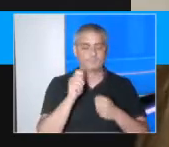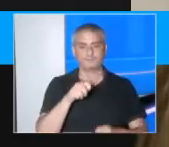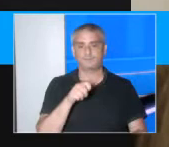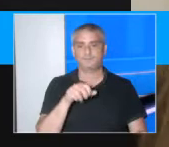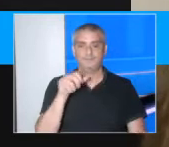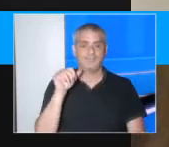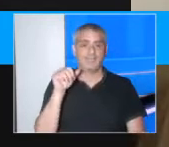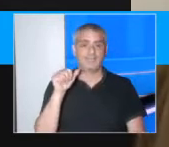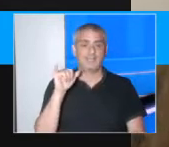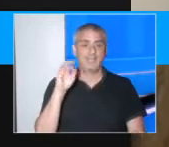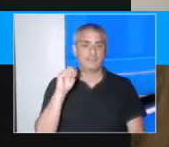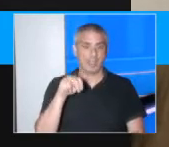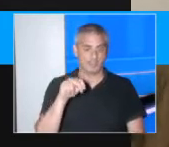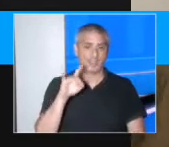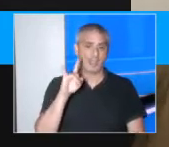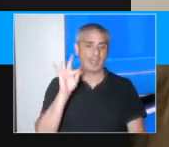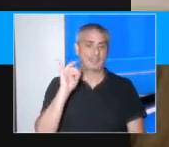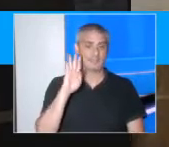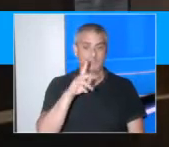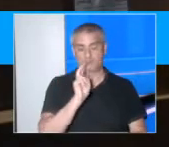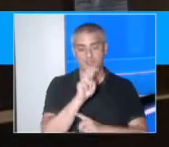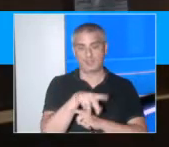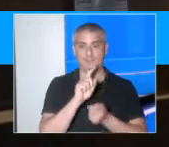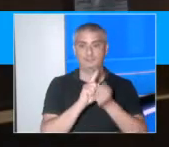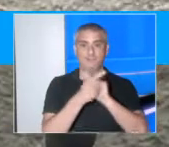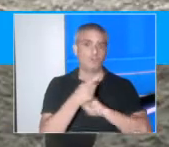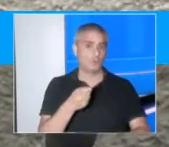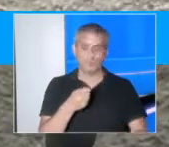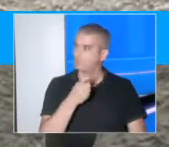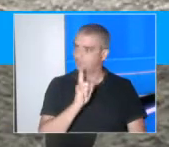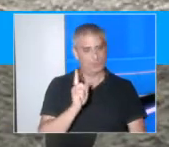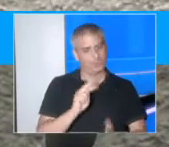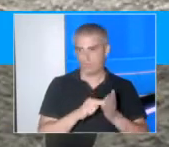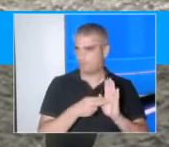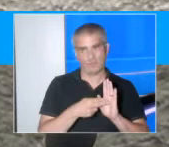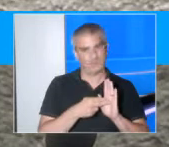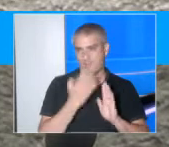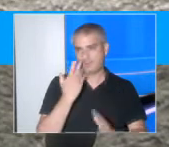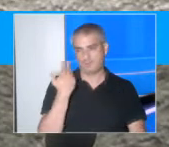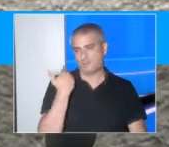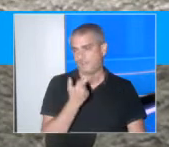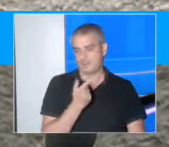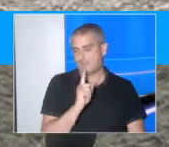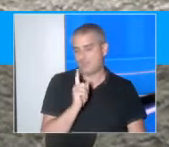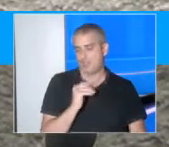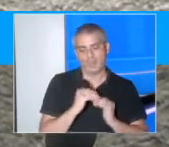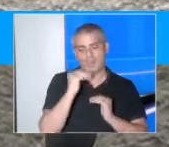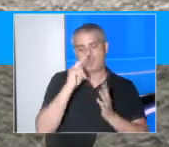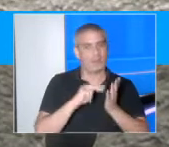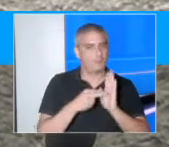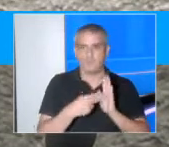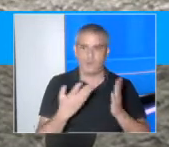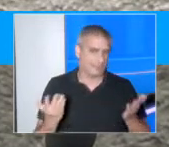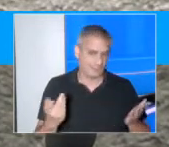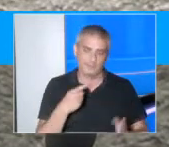אימאן ח'טיב, חברת כנסת לעתיד, שתיכנס במקומו, היא לא פוליטיקאית בעברה, היא לא גדלה